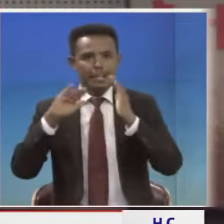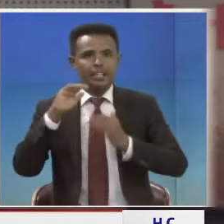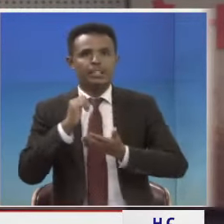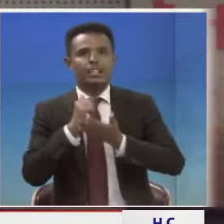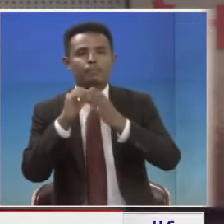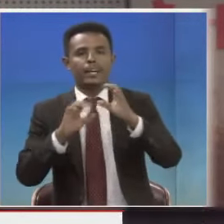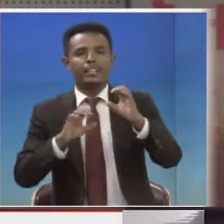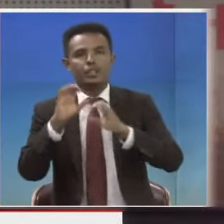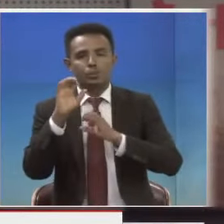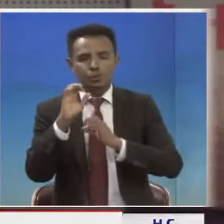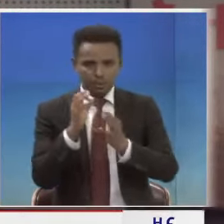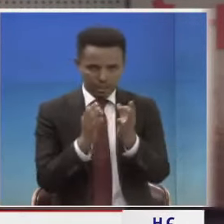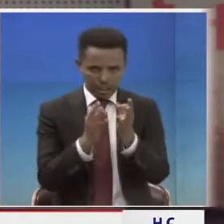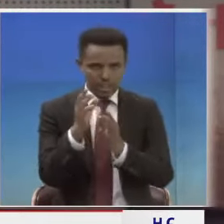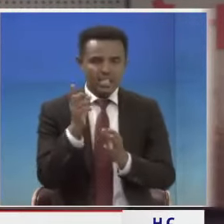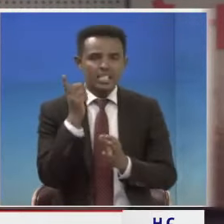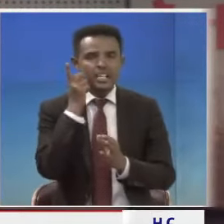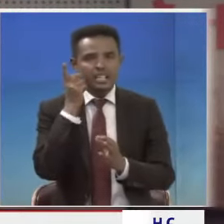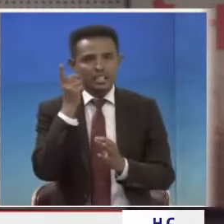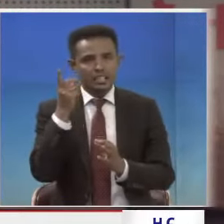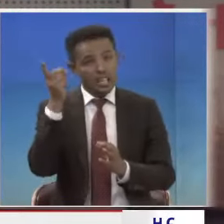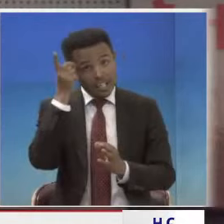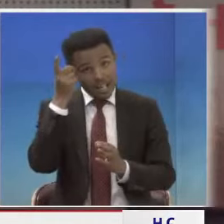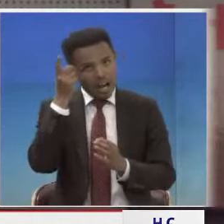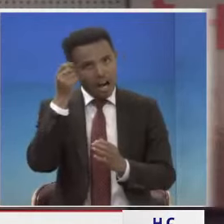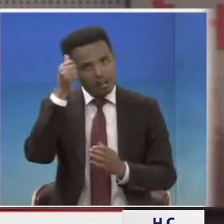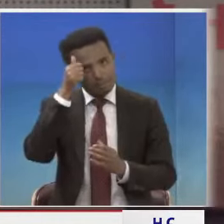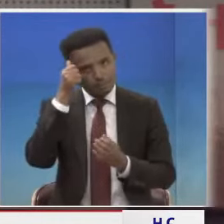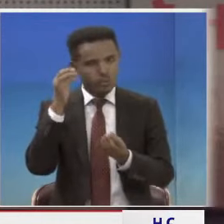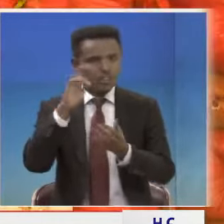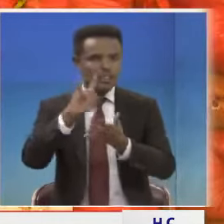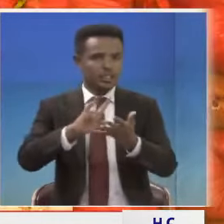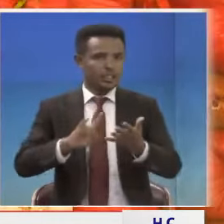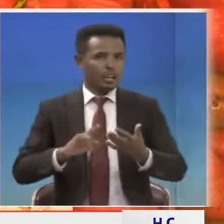ድጋፍ ማድረጉም ተገልጿል። የኔን ዓለሙ ዝርዝር አለ።